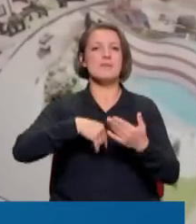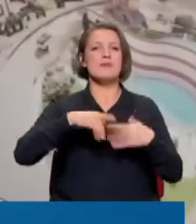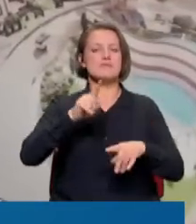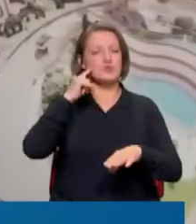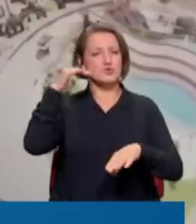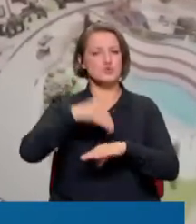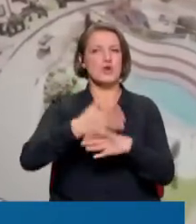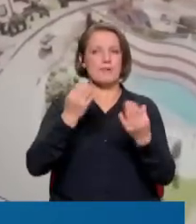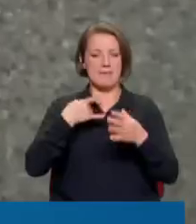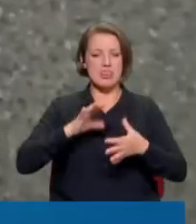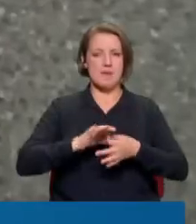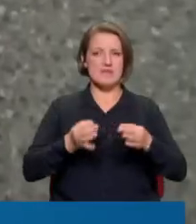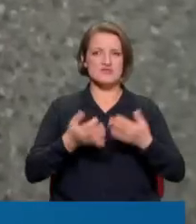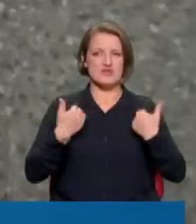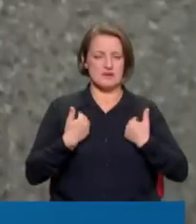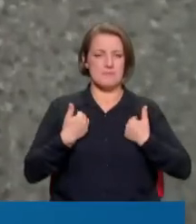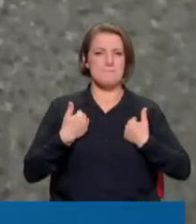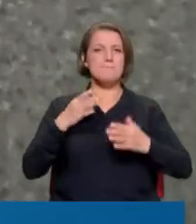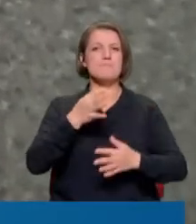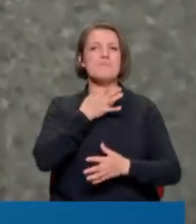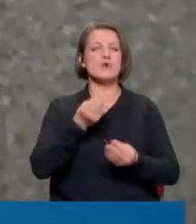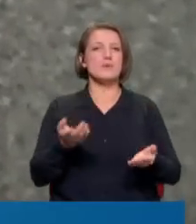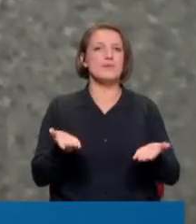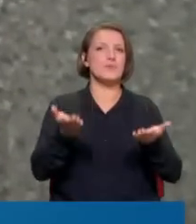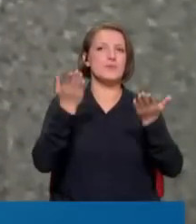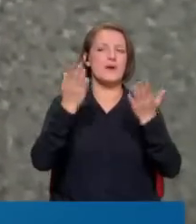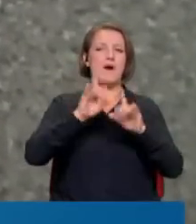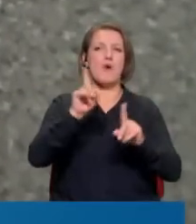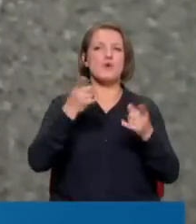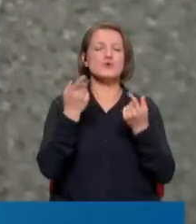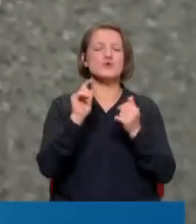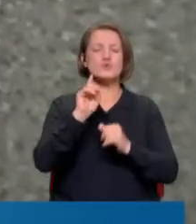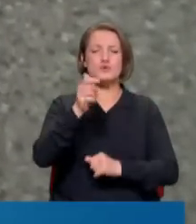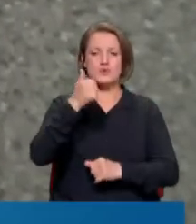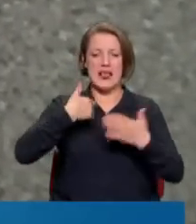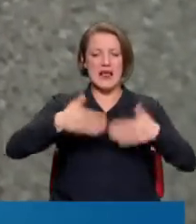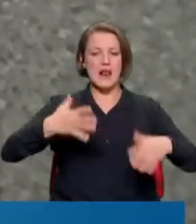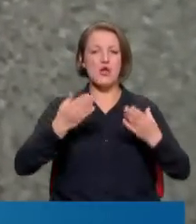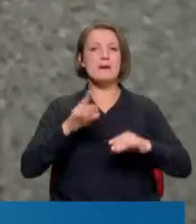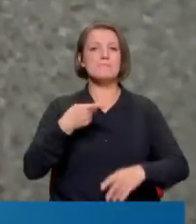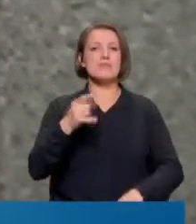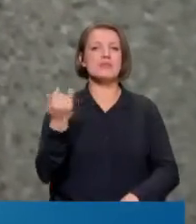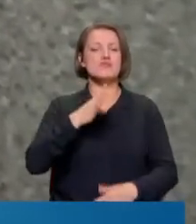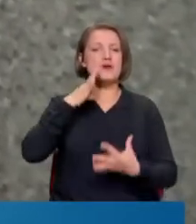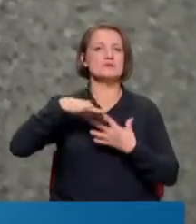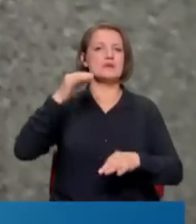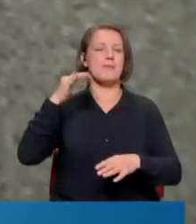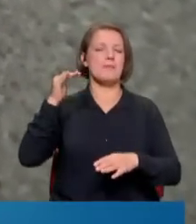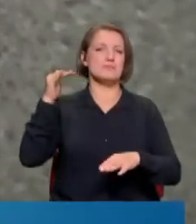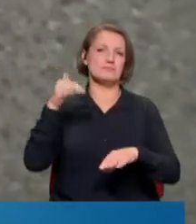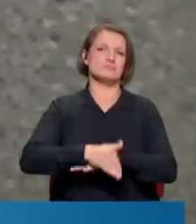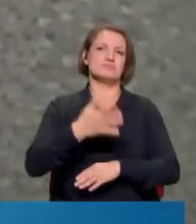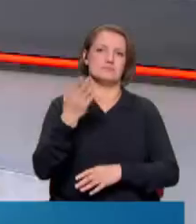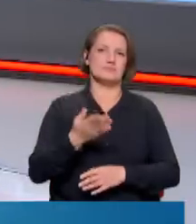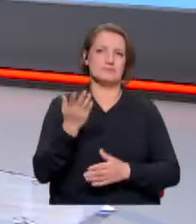düşmeyelim bak şu anda ben de emlakçıyım mağdurlar çoğalıyor Yani biz 10 gündür engel olmasak Emin olunki binlerce insan mağdur